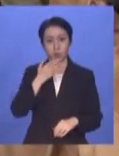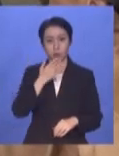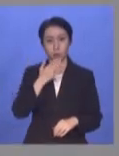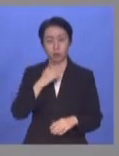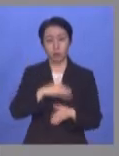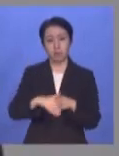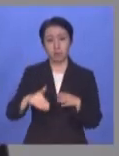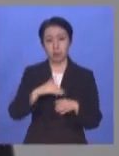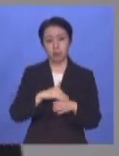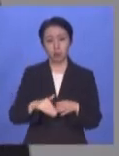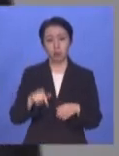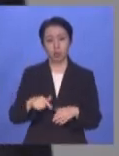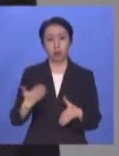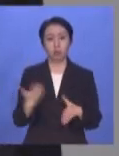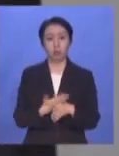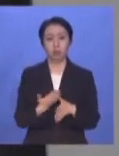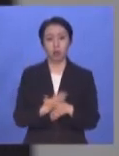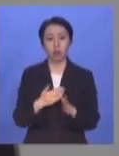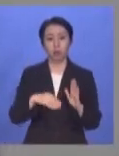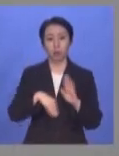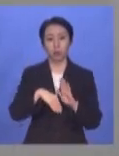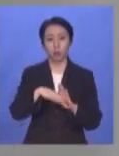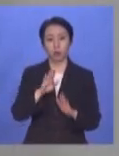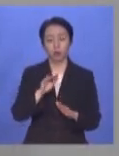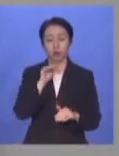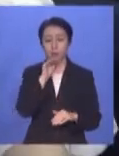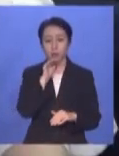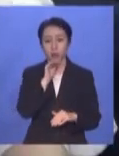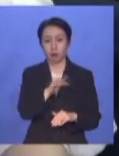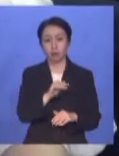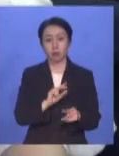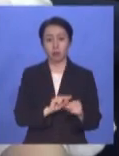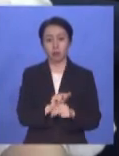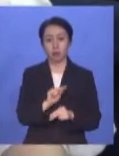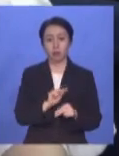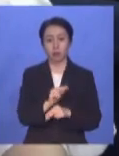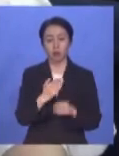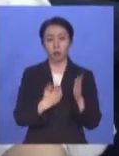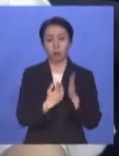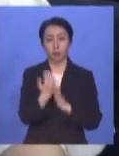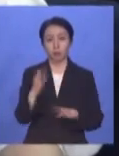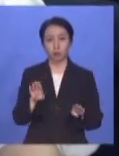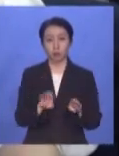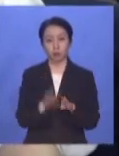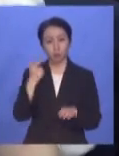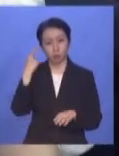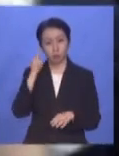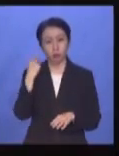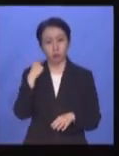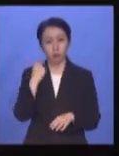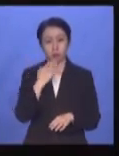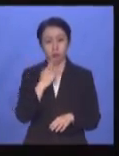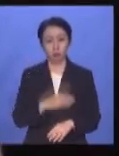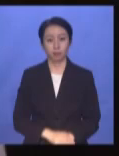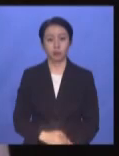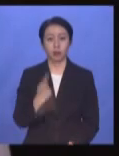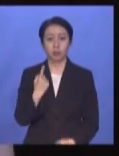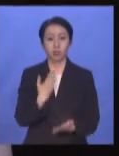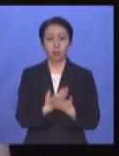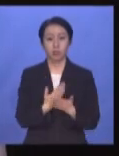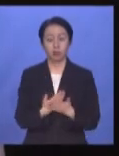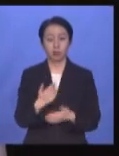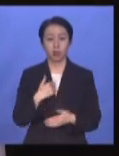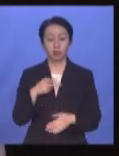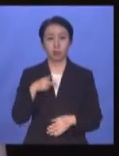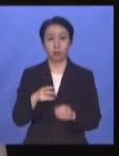за границей, она способствует совершенствованию профессиональных навыков и повышению уровня владения английским. Одним из примеров являюсь я.